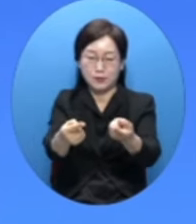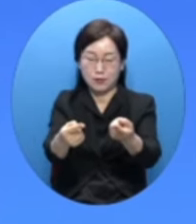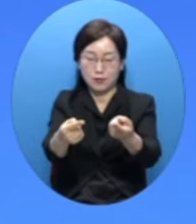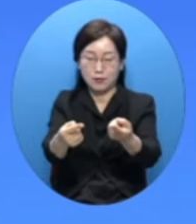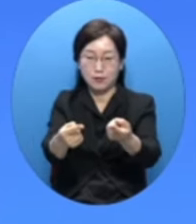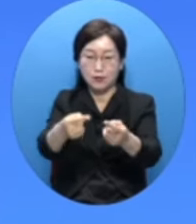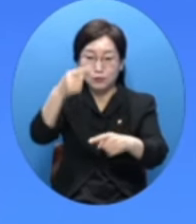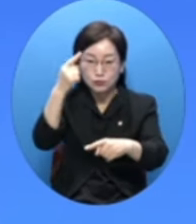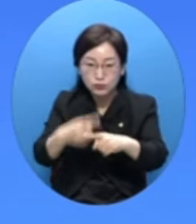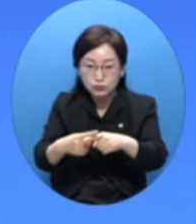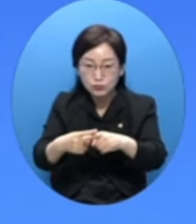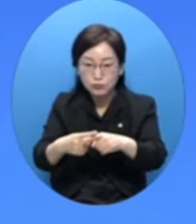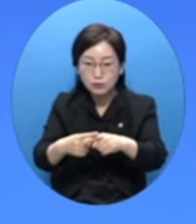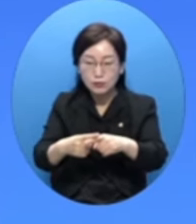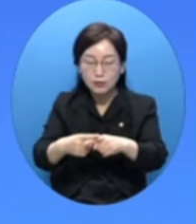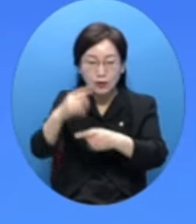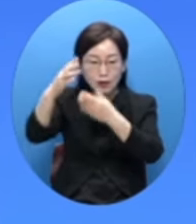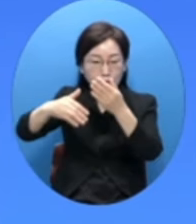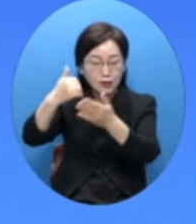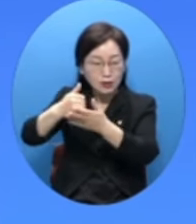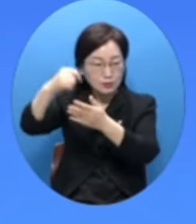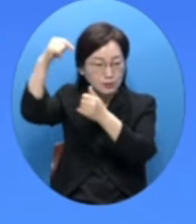본인의 사명이